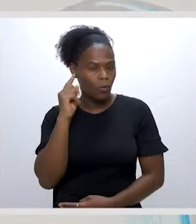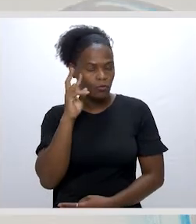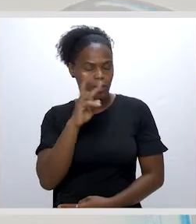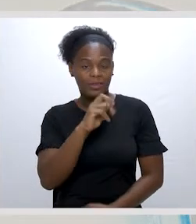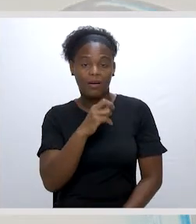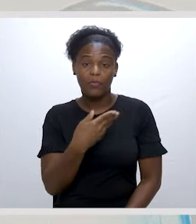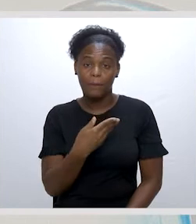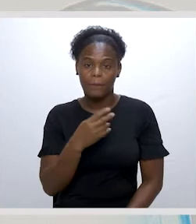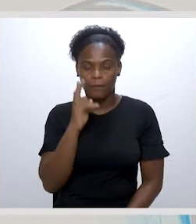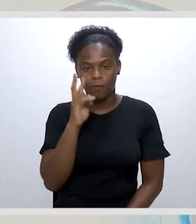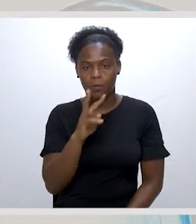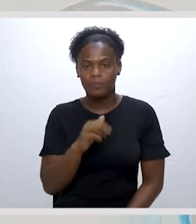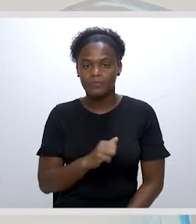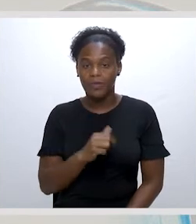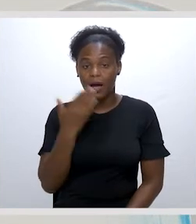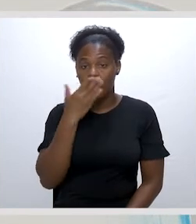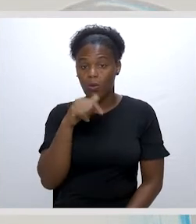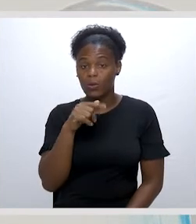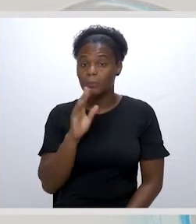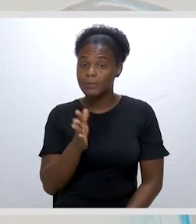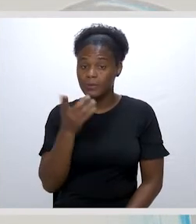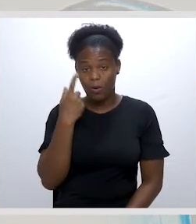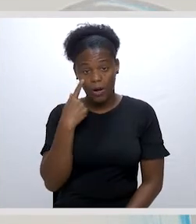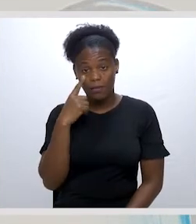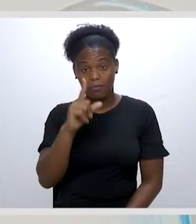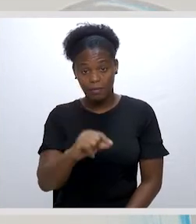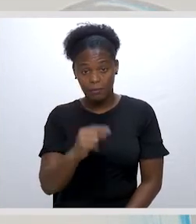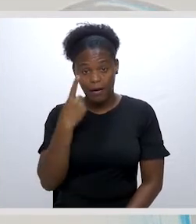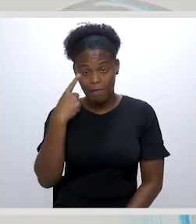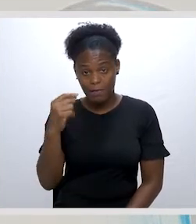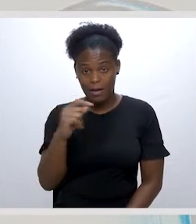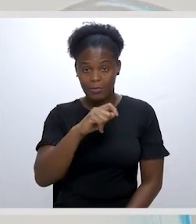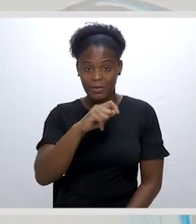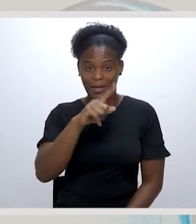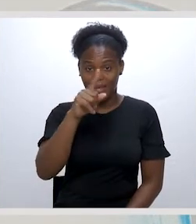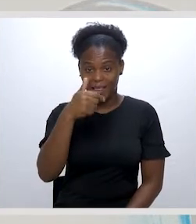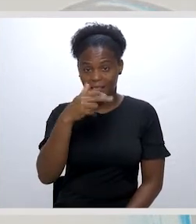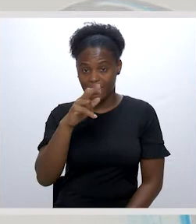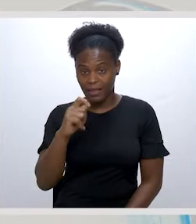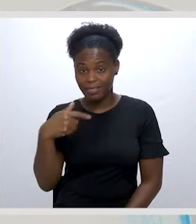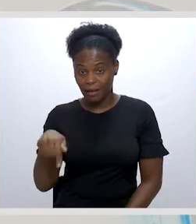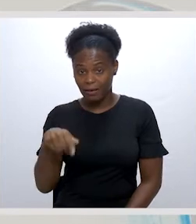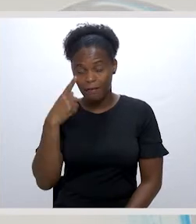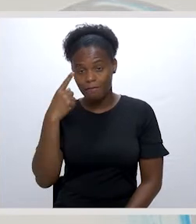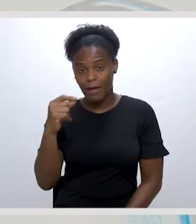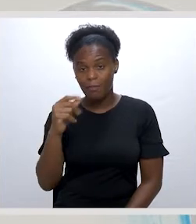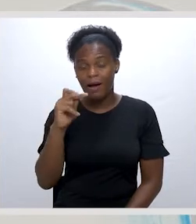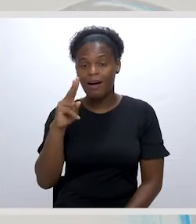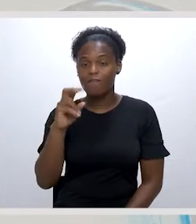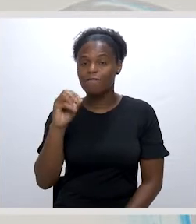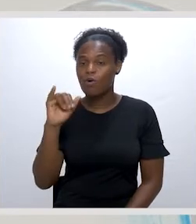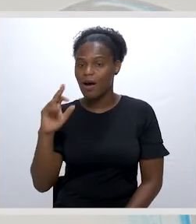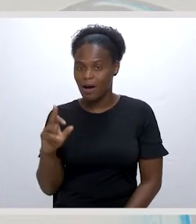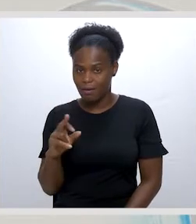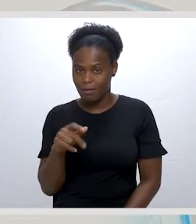cours d'aujourd'hui, on a besoin de connaître aussi le verbe être et le verbe avoir. On passe à la